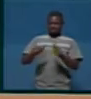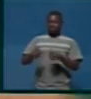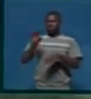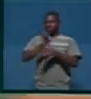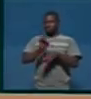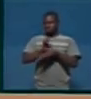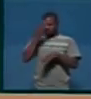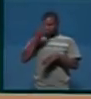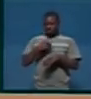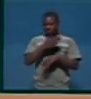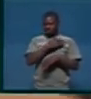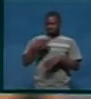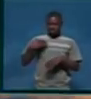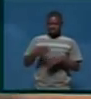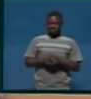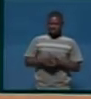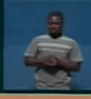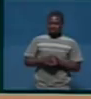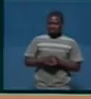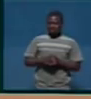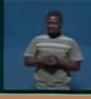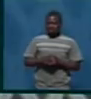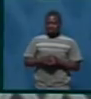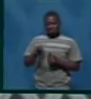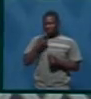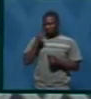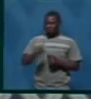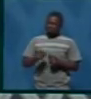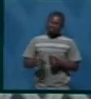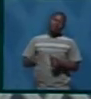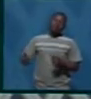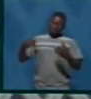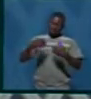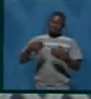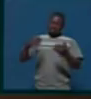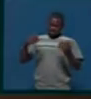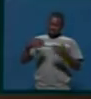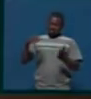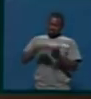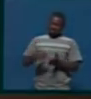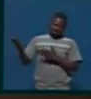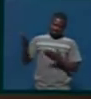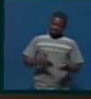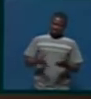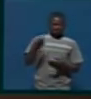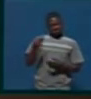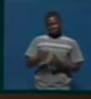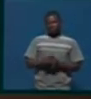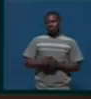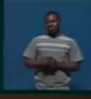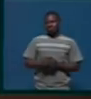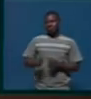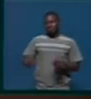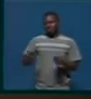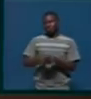Lourdes, l'heure est toujours à la mobilisation des ressources. Ces édifices, comme vous en doutez très